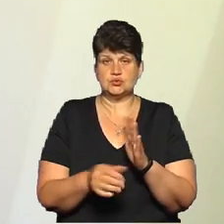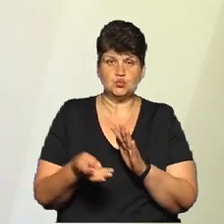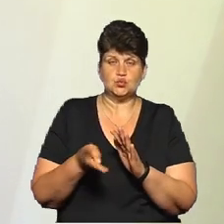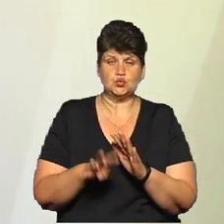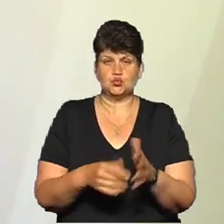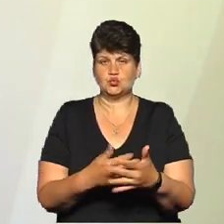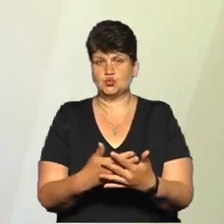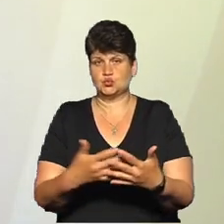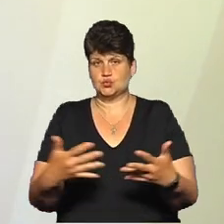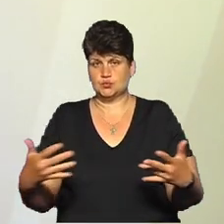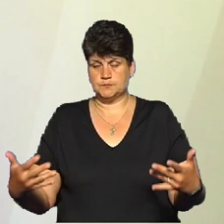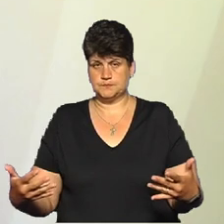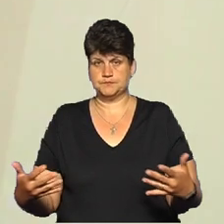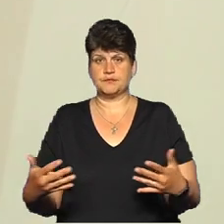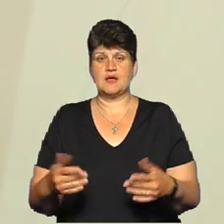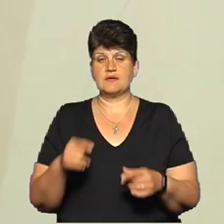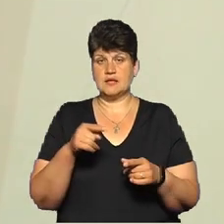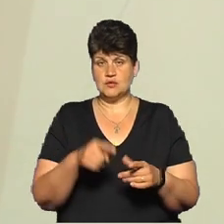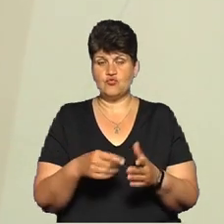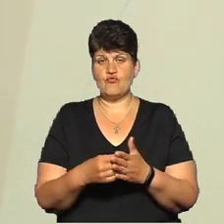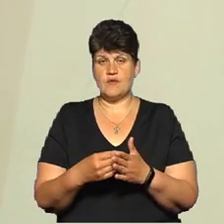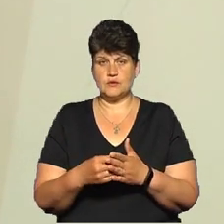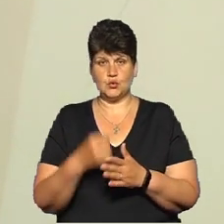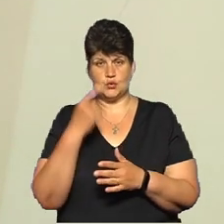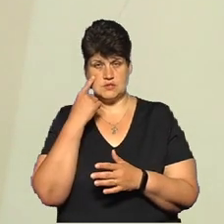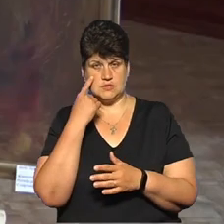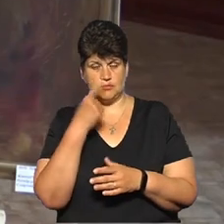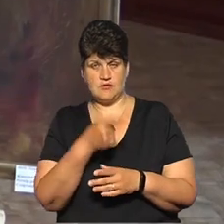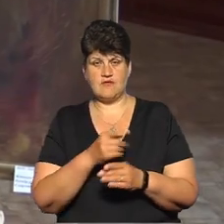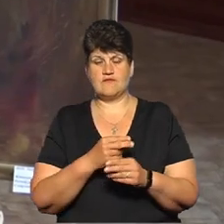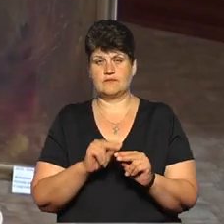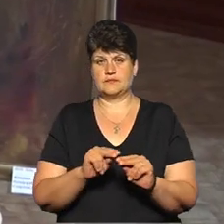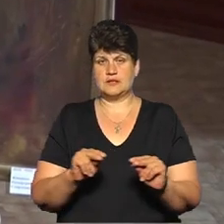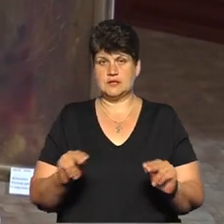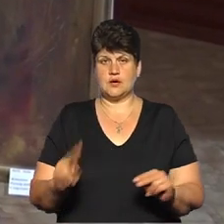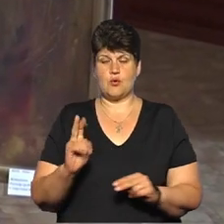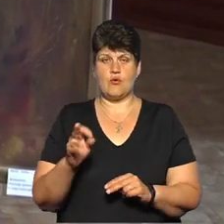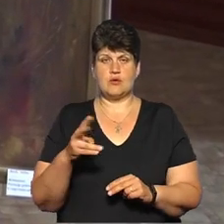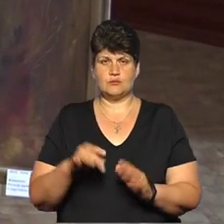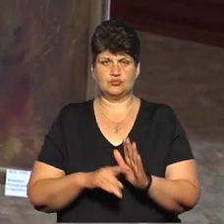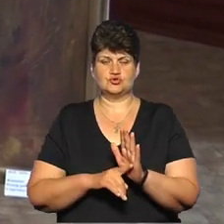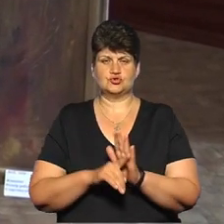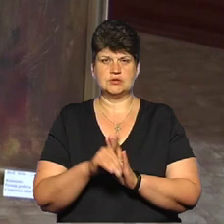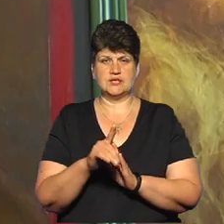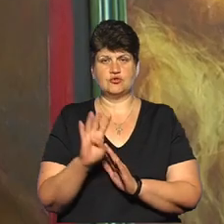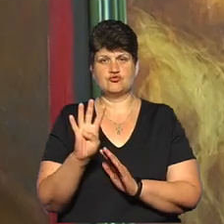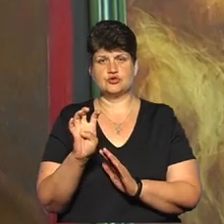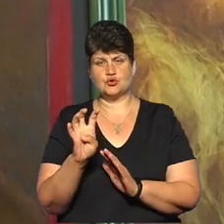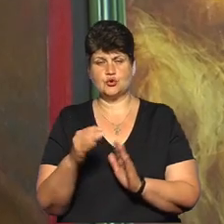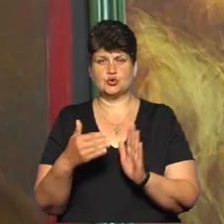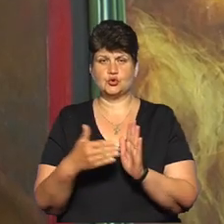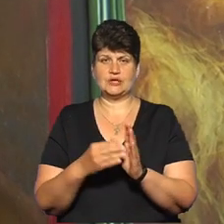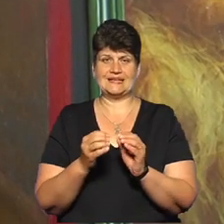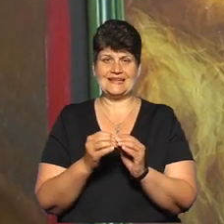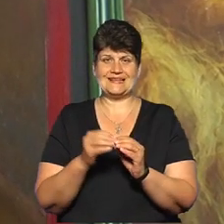коледжу Василь Мулярчук. Їхню вартість оцінювали викладачі коледжу. Стартова ціна мистецьких лотів від 400 до 10 тисяч гривень,